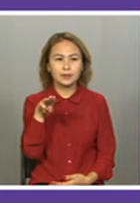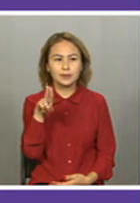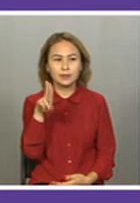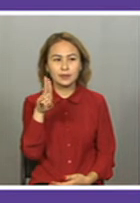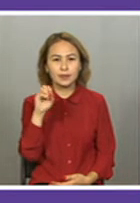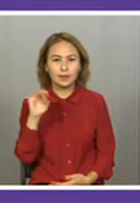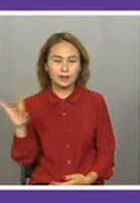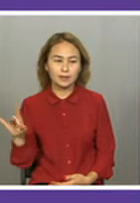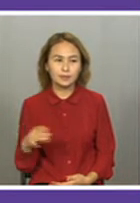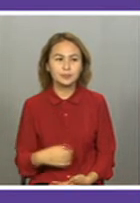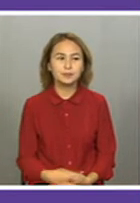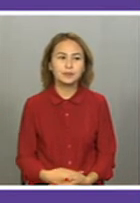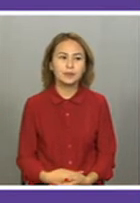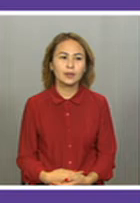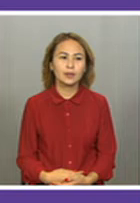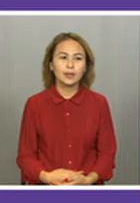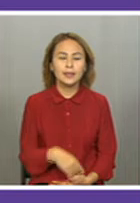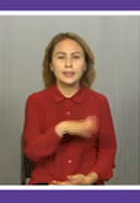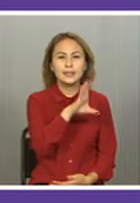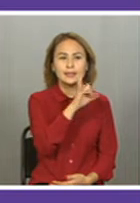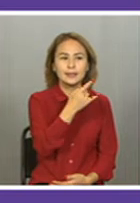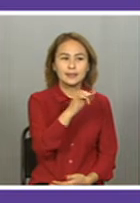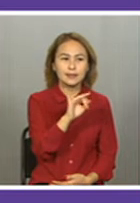талапкер. Сый,